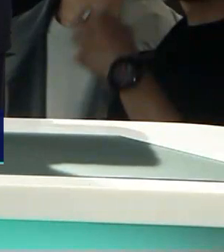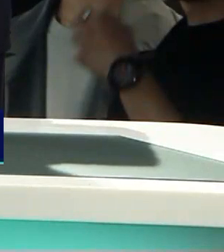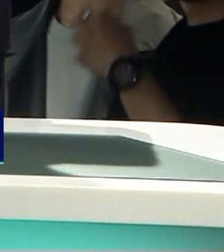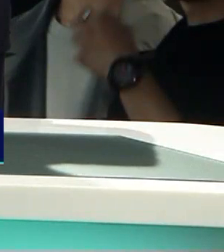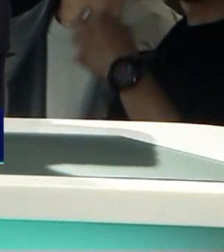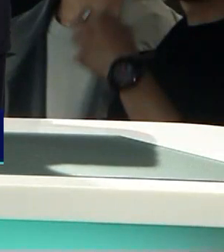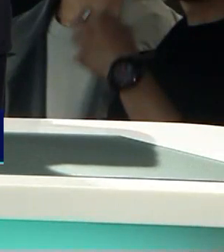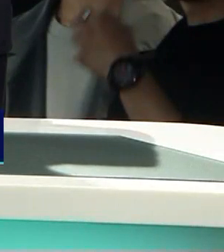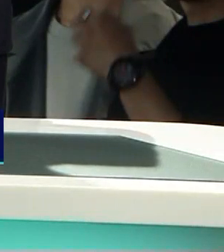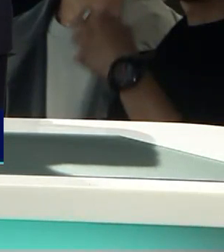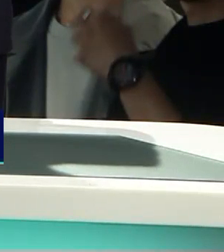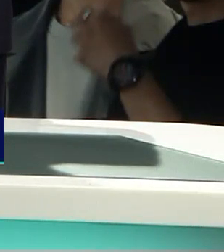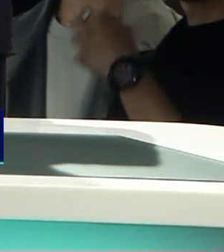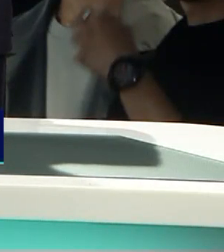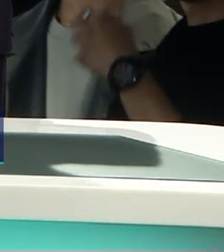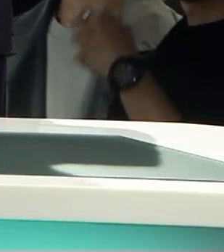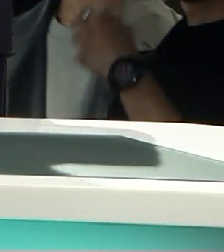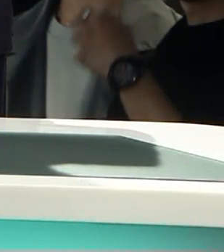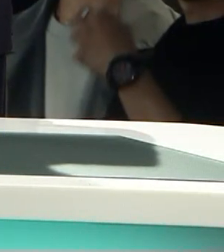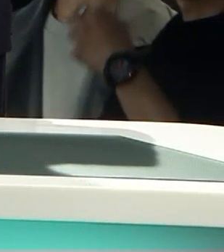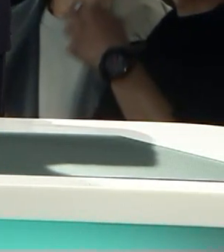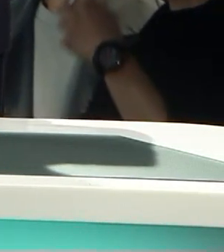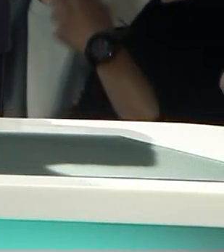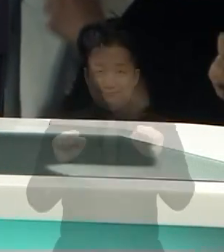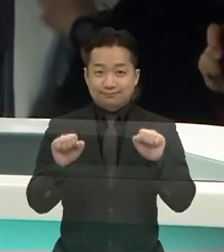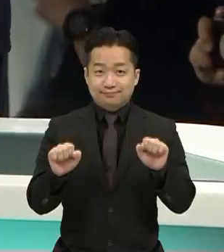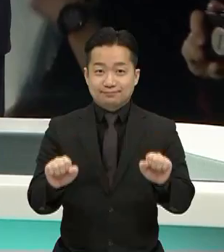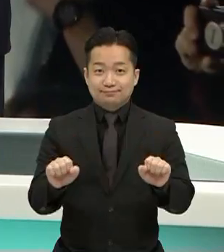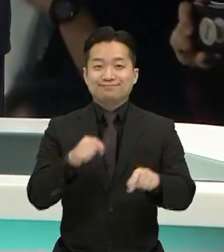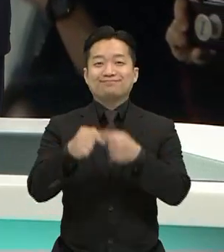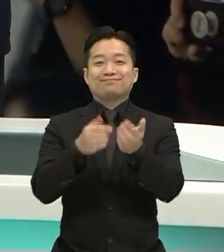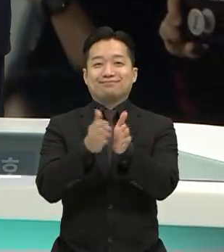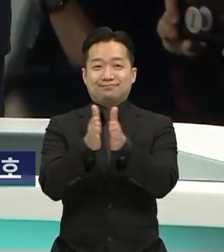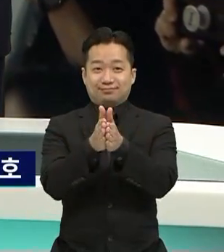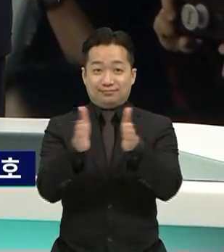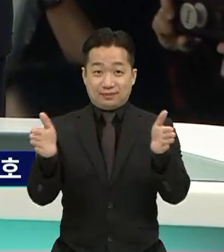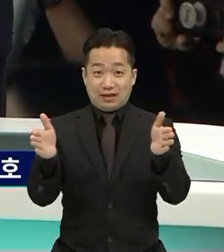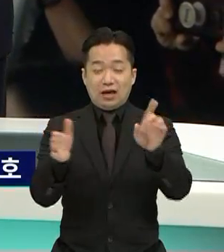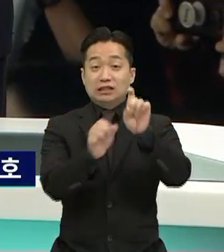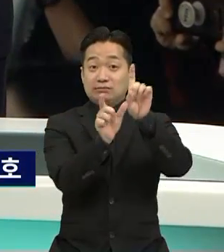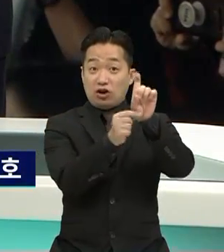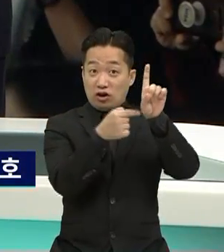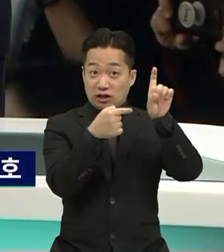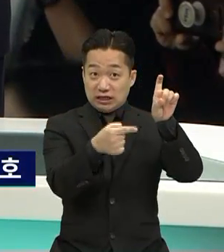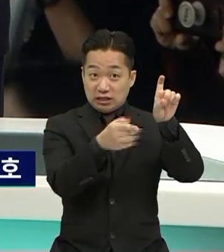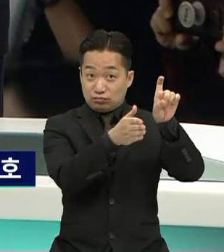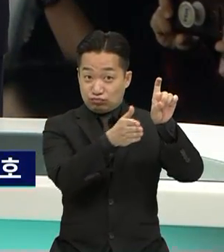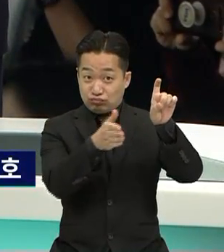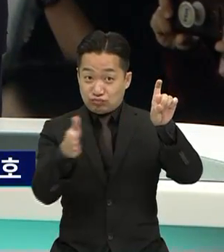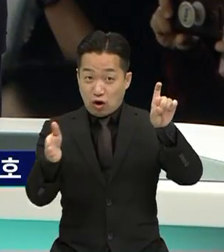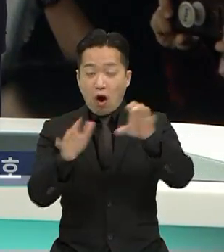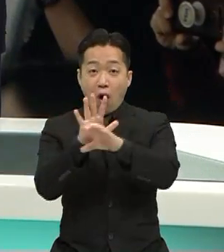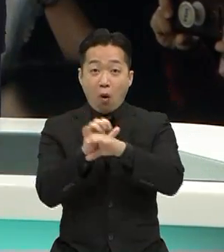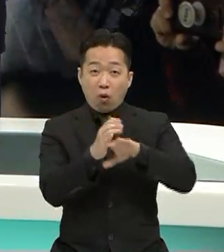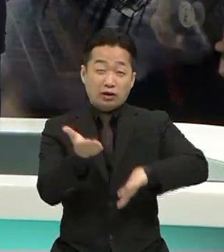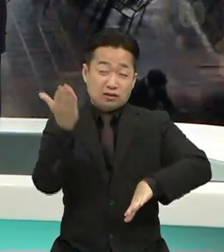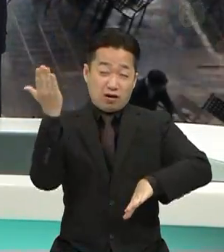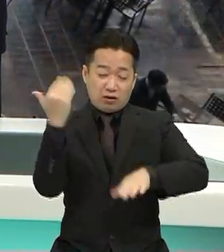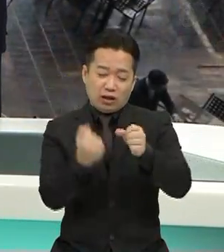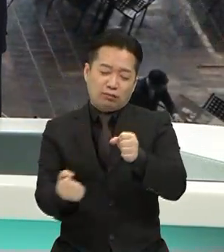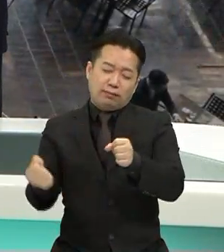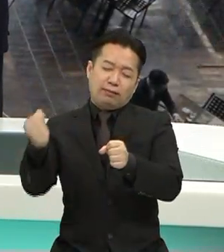여러분 안녕하십니까? 다음 주 월요일 11월 1일부터 우리의 일상이 코로나 이전으로 조금씩